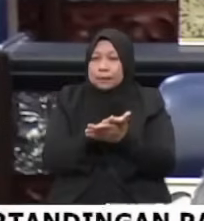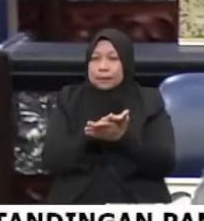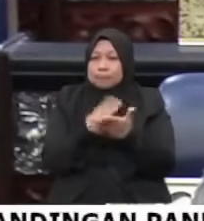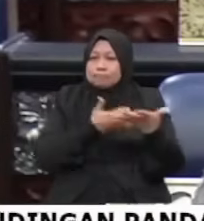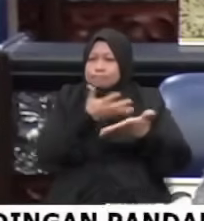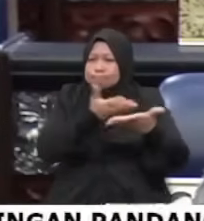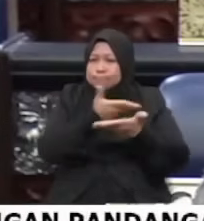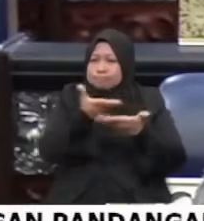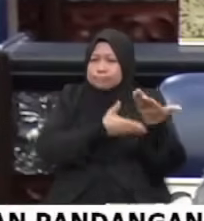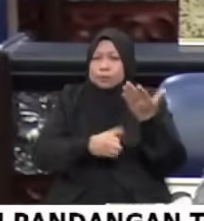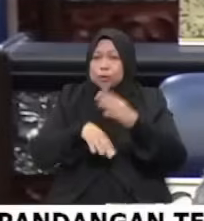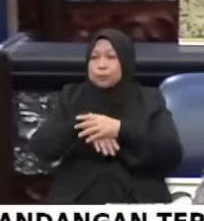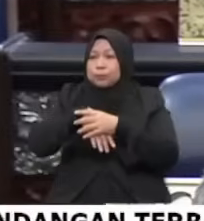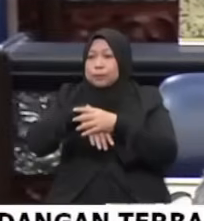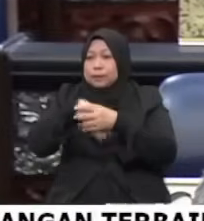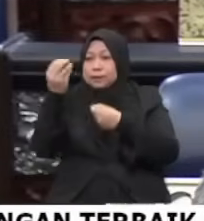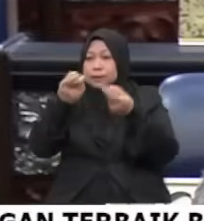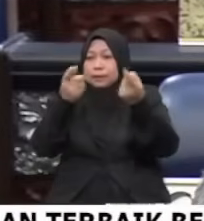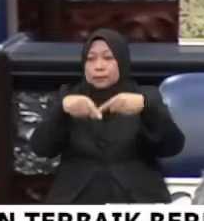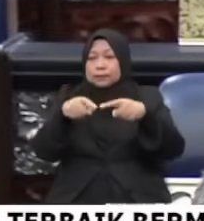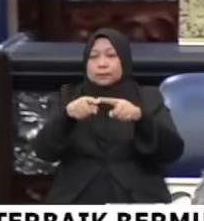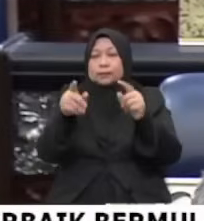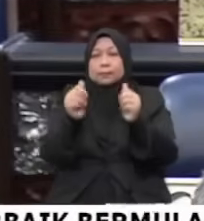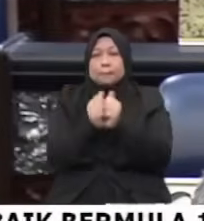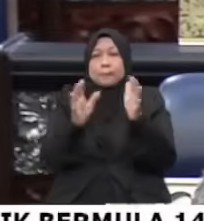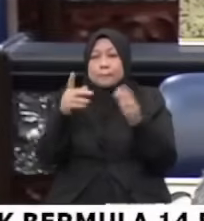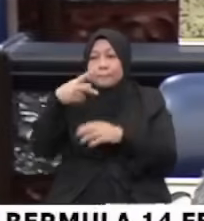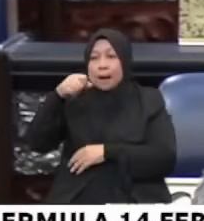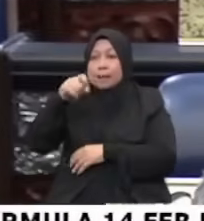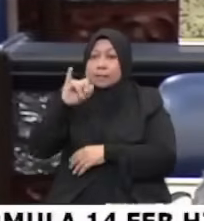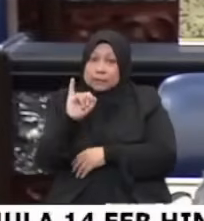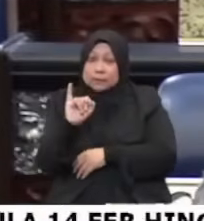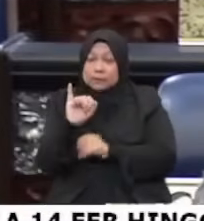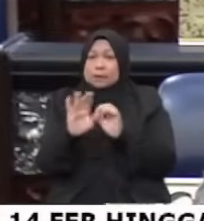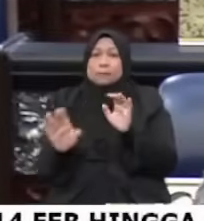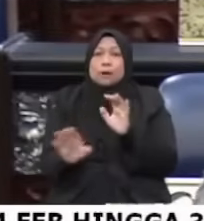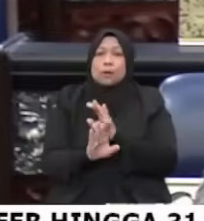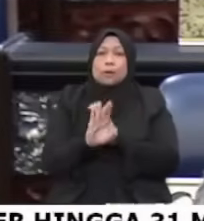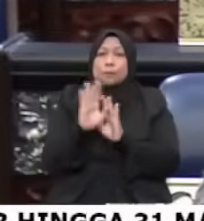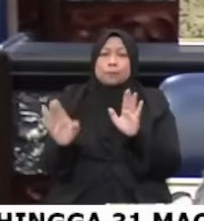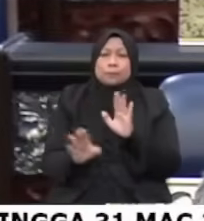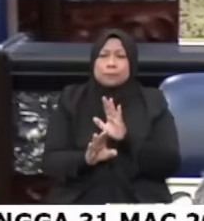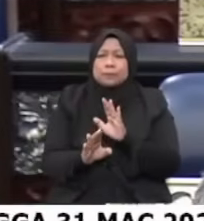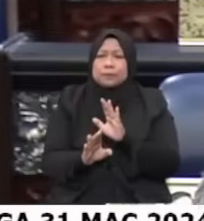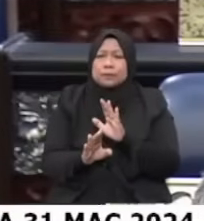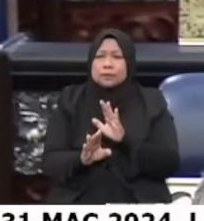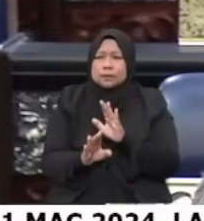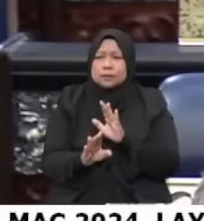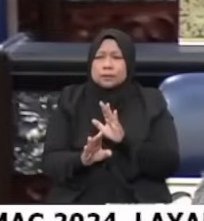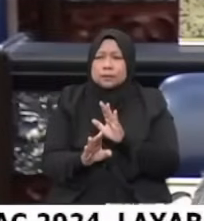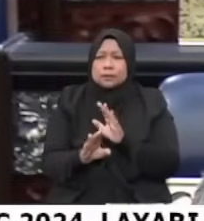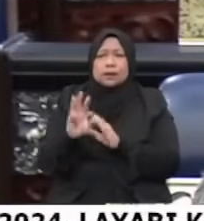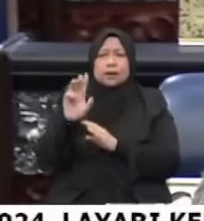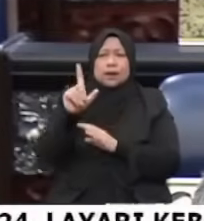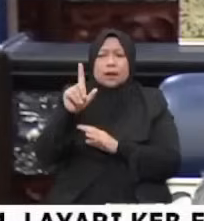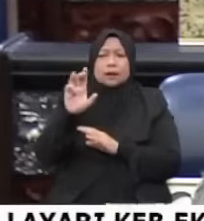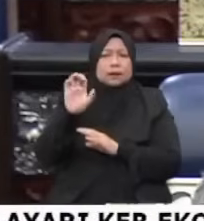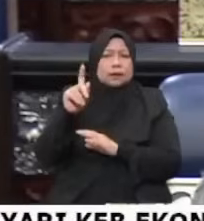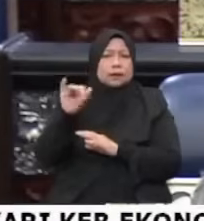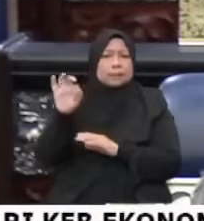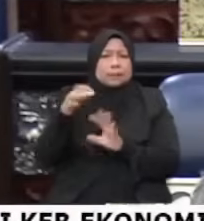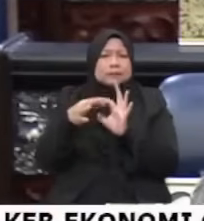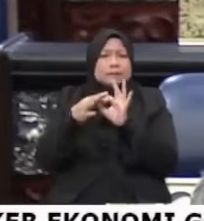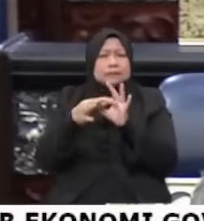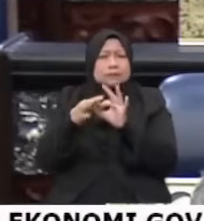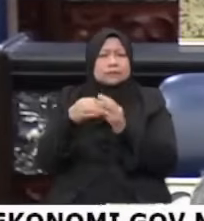saringan ke atas Pendatang Asing Tanpa Izin Parti di bawah program rekalibrasi tenaga